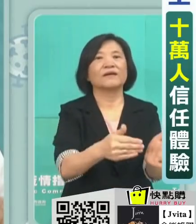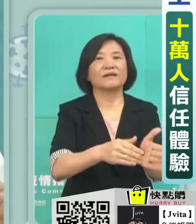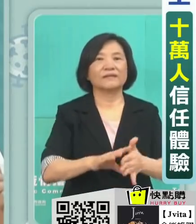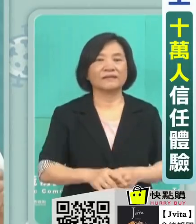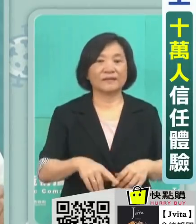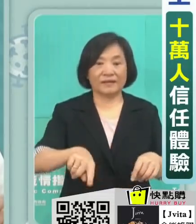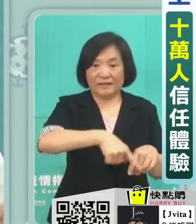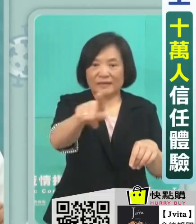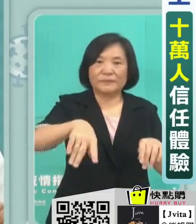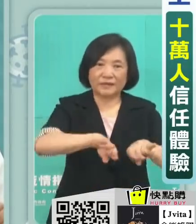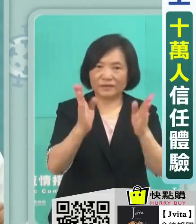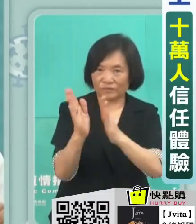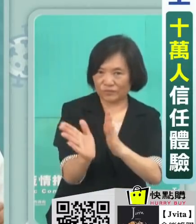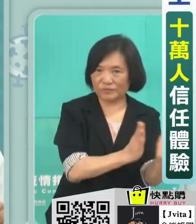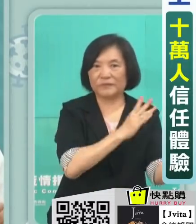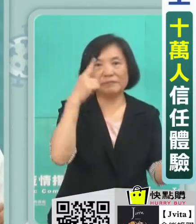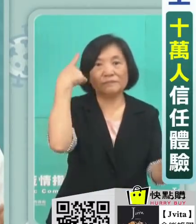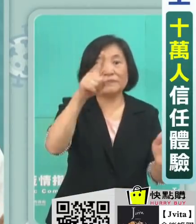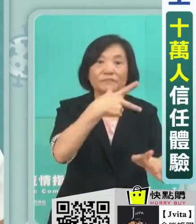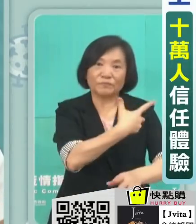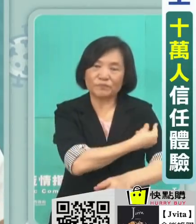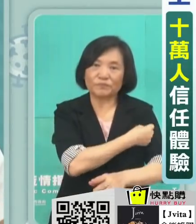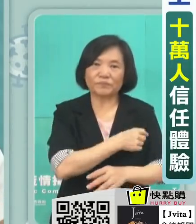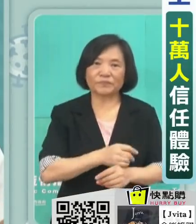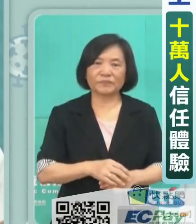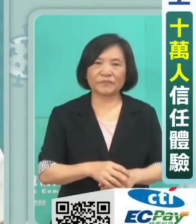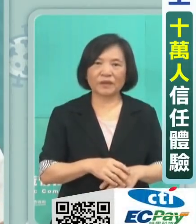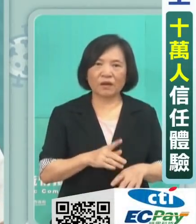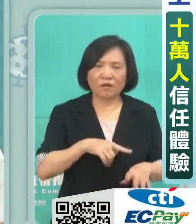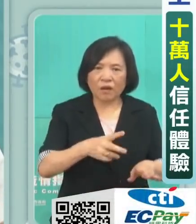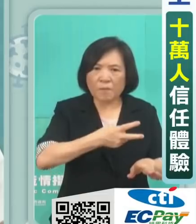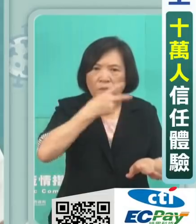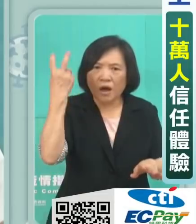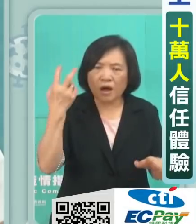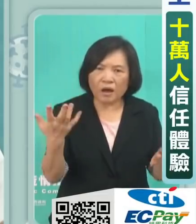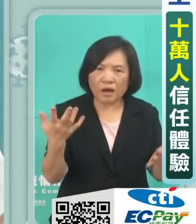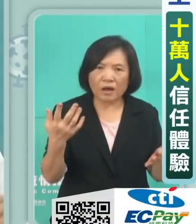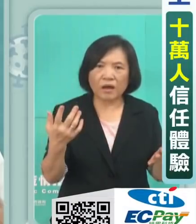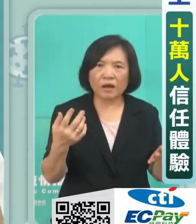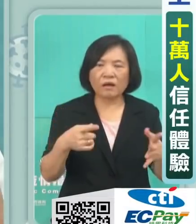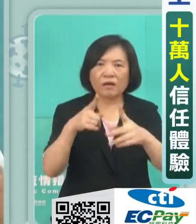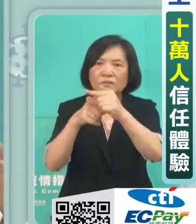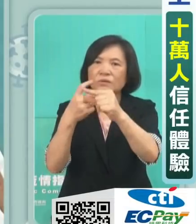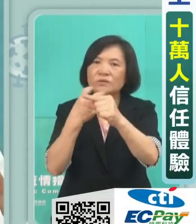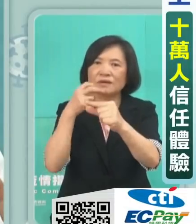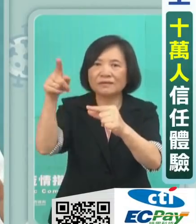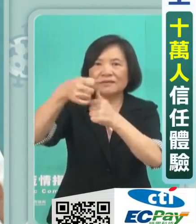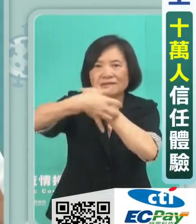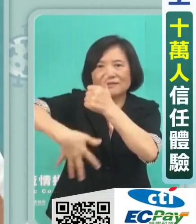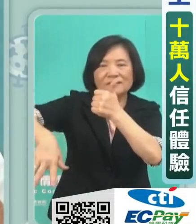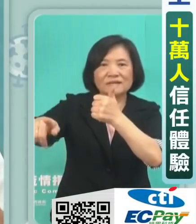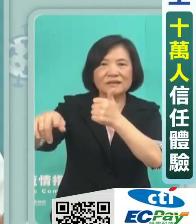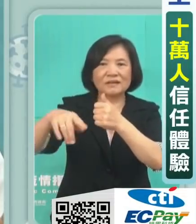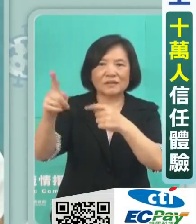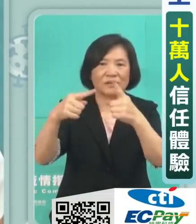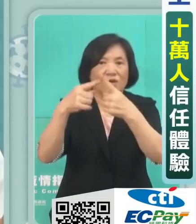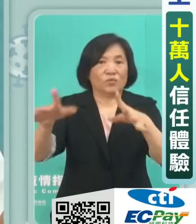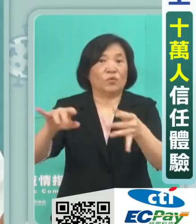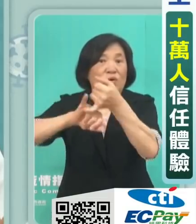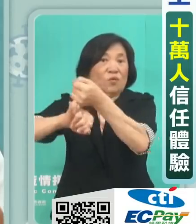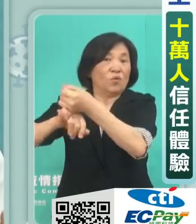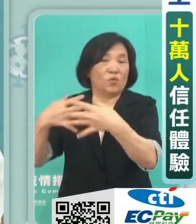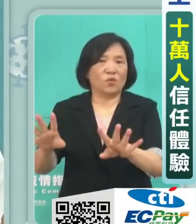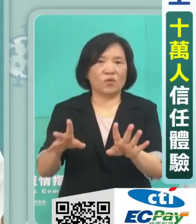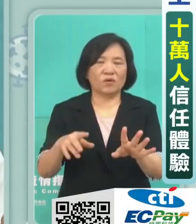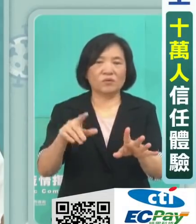啊，让他们可以及早准备。后来发现可能中央系统哈，它的这个人比较多，所